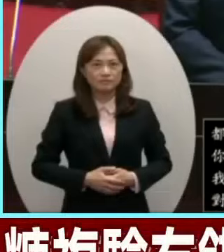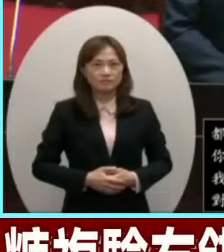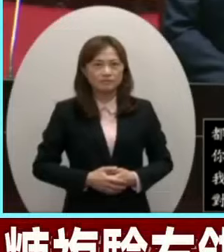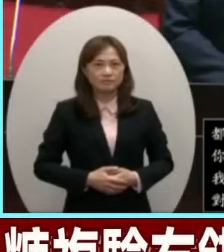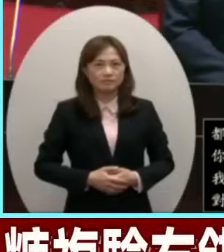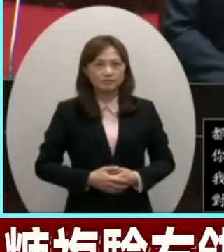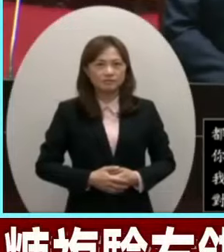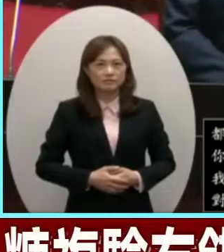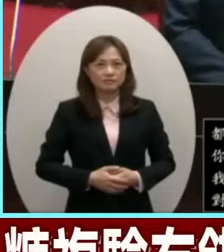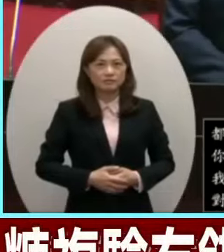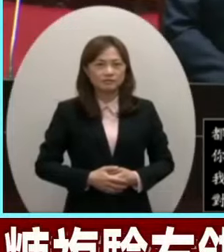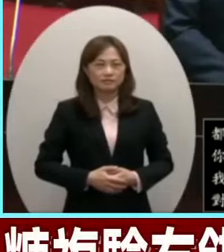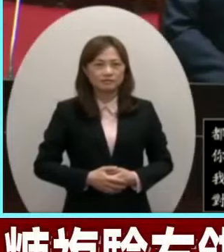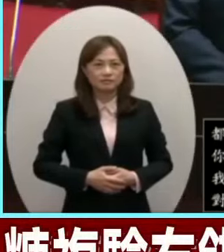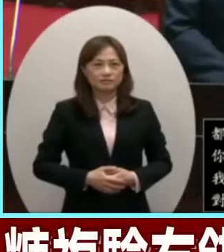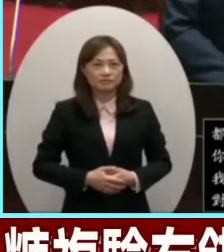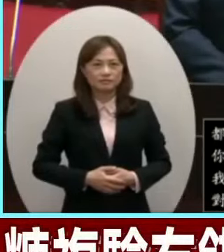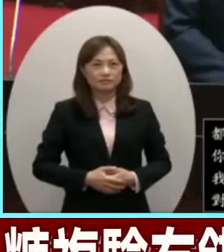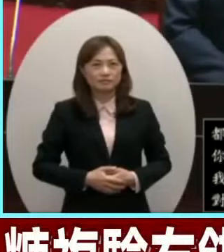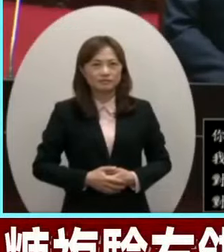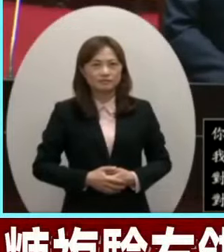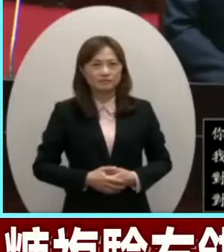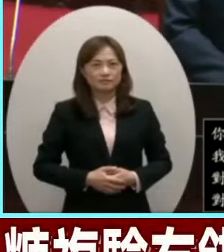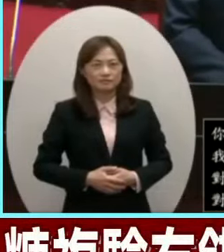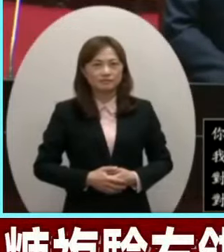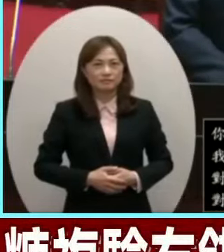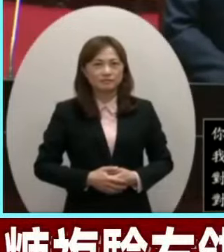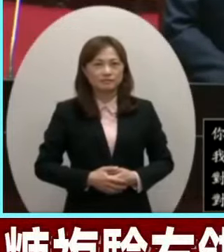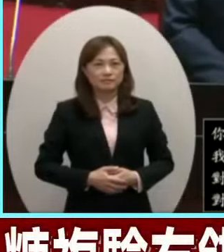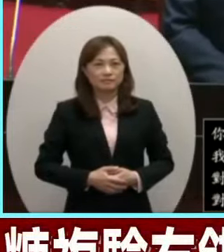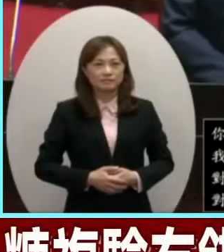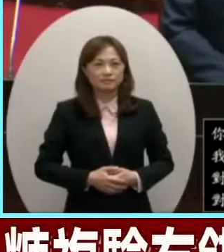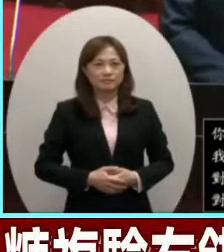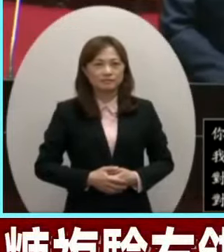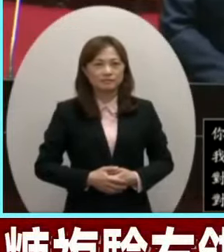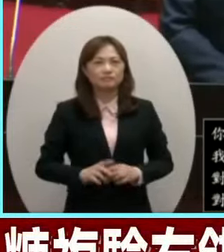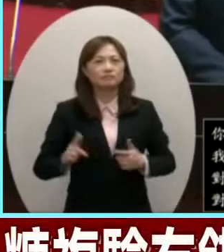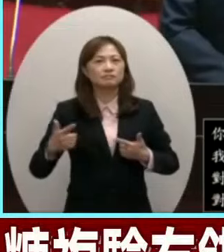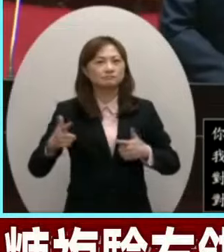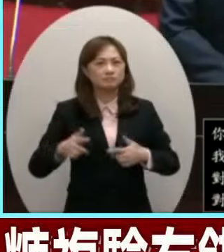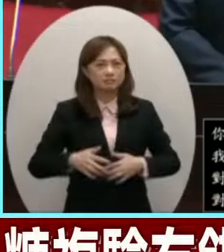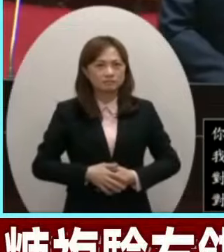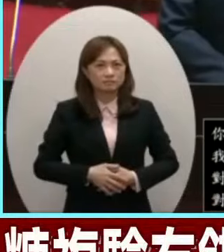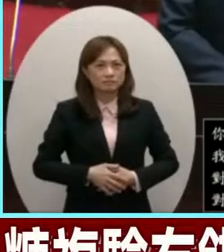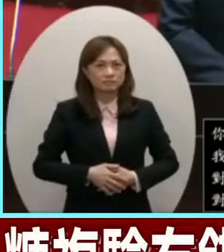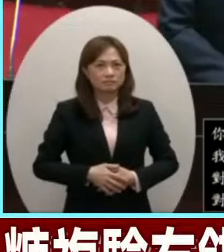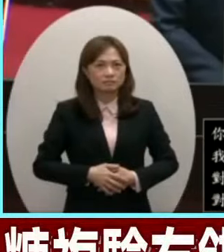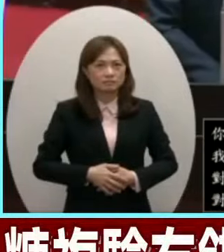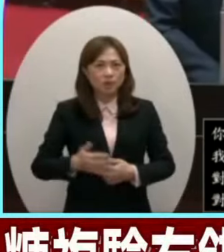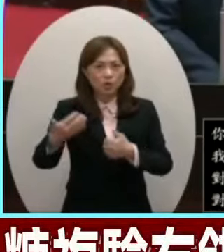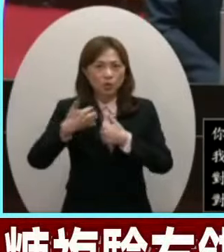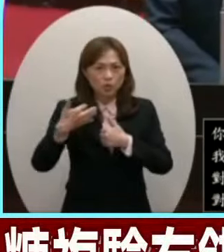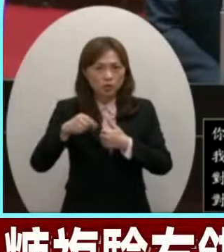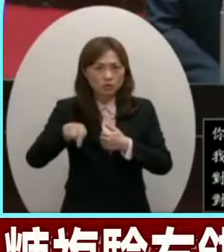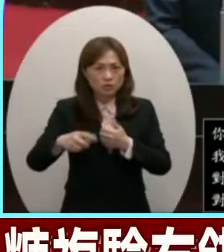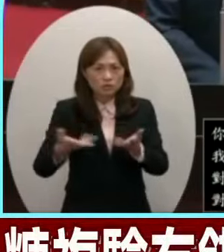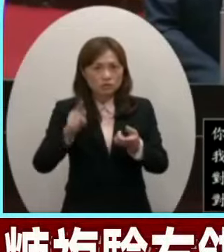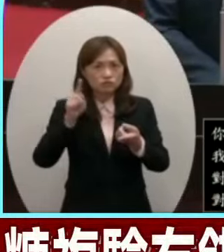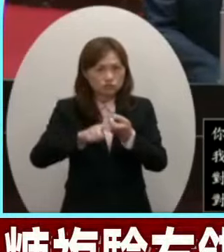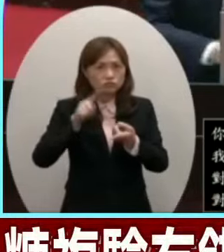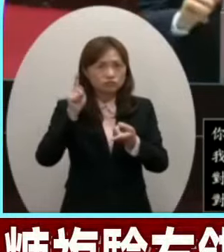龙介兄他毕竟在议会久了，他在这种质询跟官员的节奏是控得很好的，所以我推荐所有国民党新科立委请